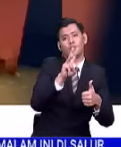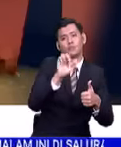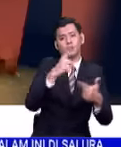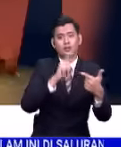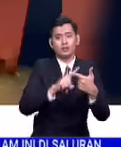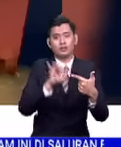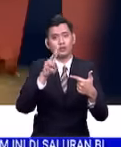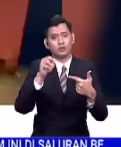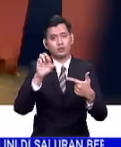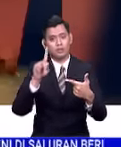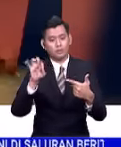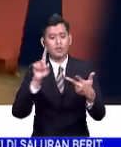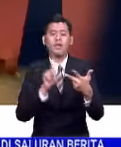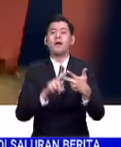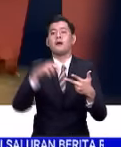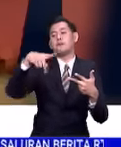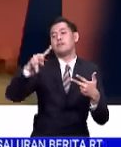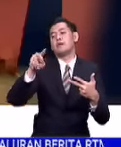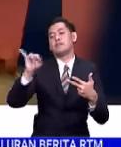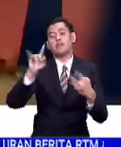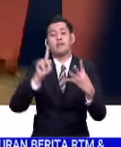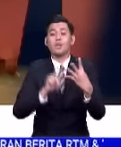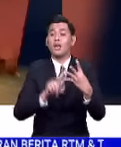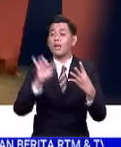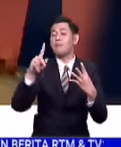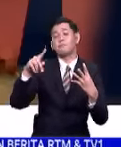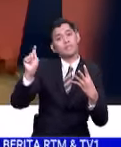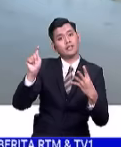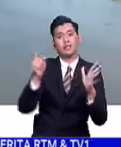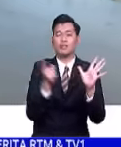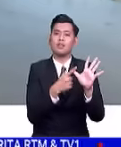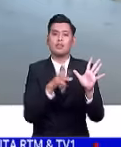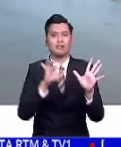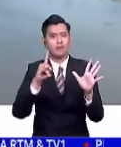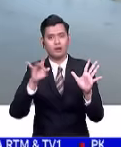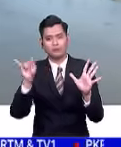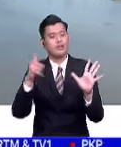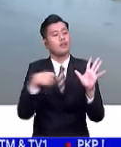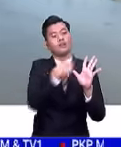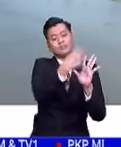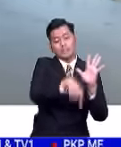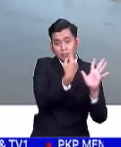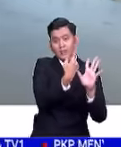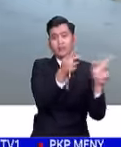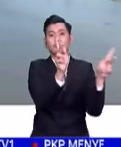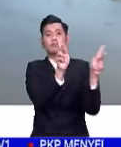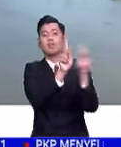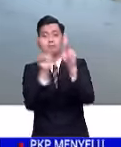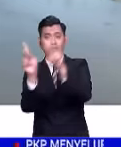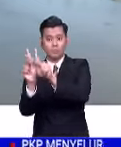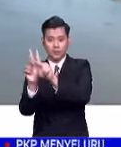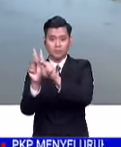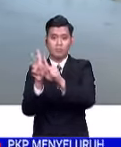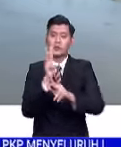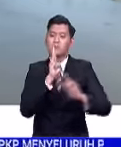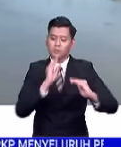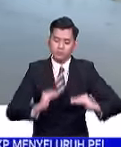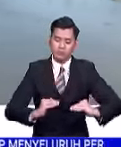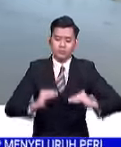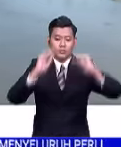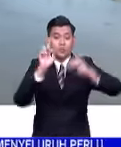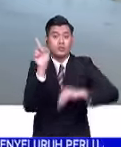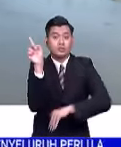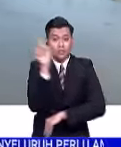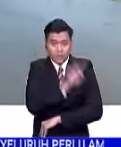Terawan, Long Panai, Long Atip, Long Bemang dan Long Ikang. Beliau yang dihubungi memberitahu rata-rata